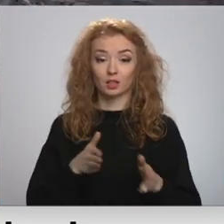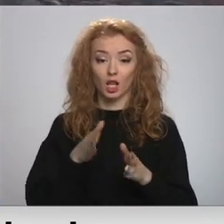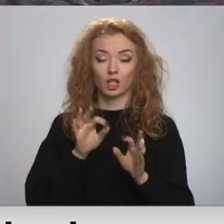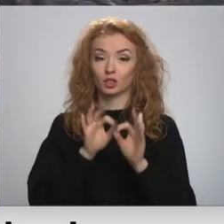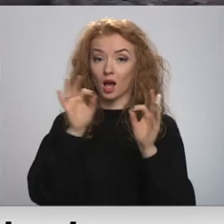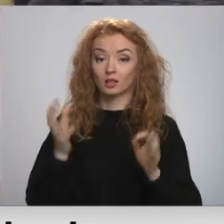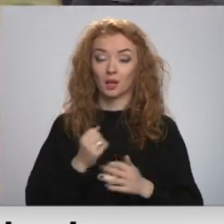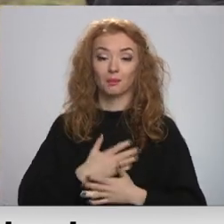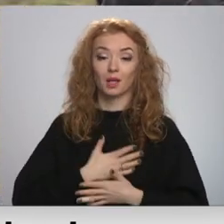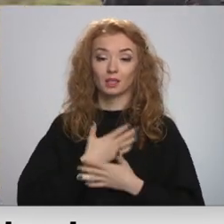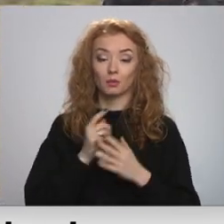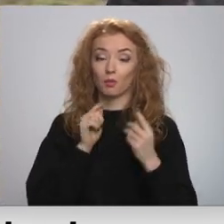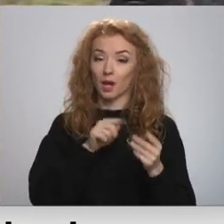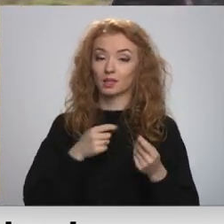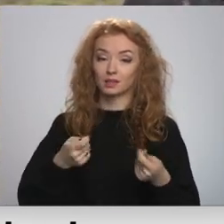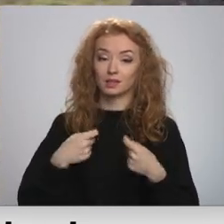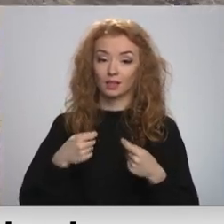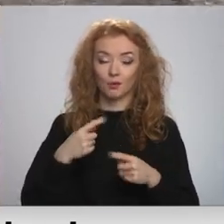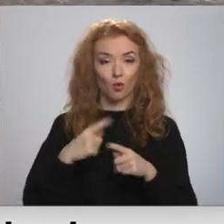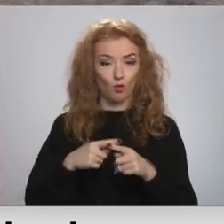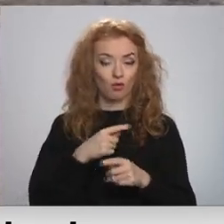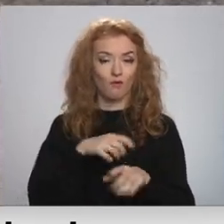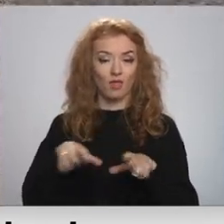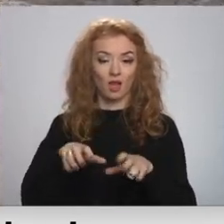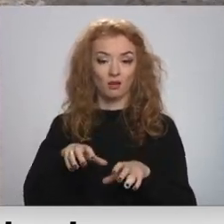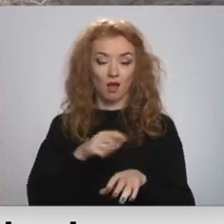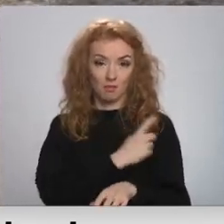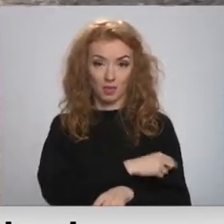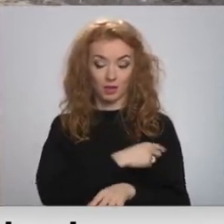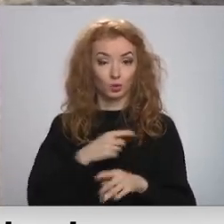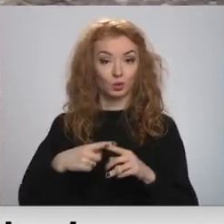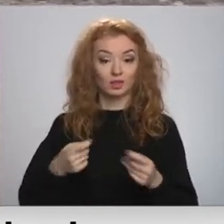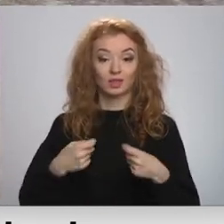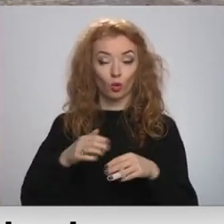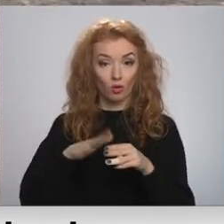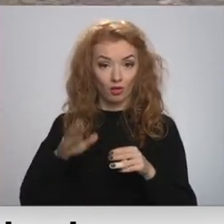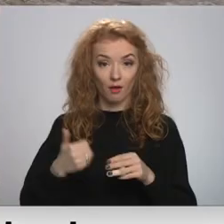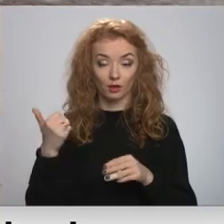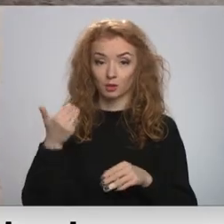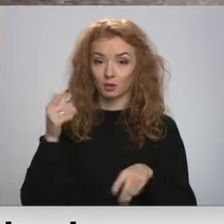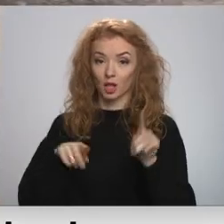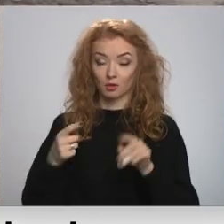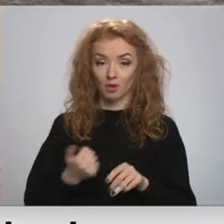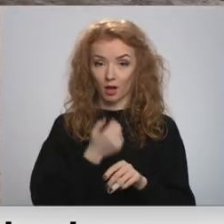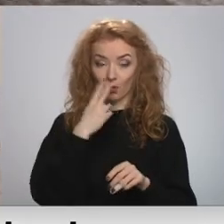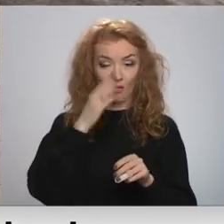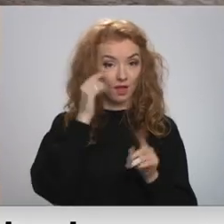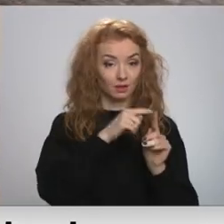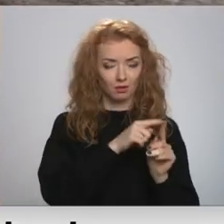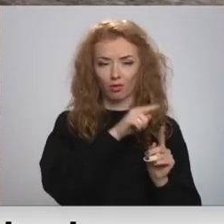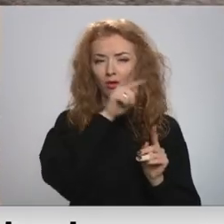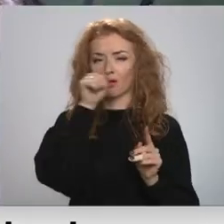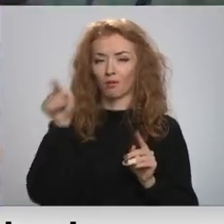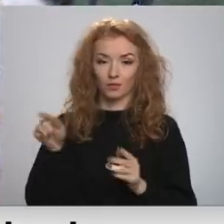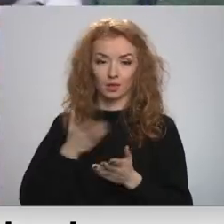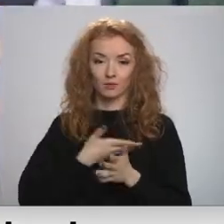ar mīlestību pret zirgiem un veterināru medicīnu. Zirgi ir kļuvuši arī par iemeslu, kāpēc pirms dažiem gadiem no Ventspils viņš pārcēlās